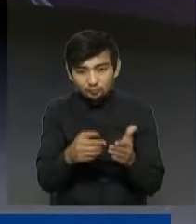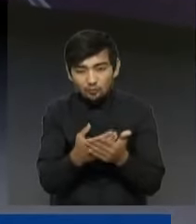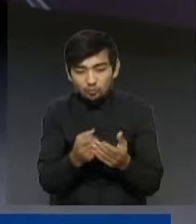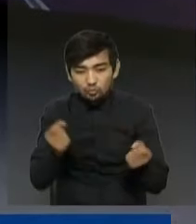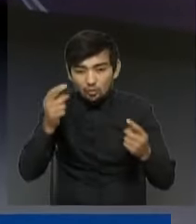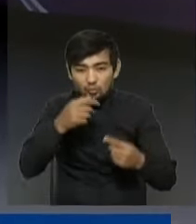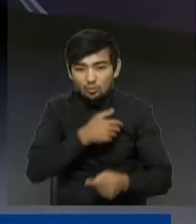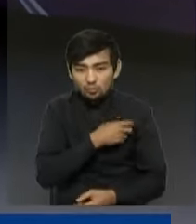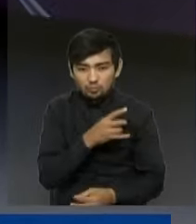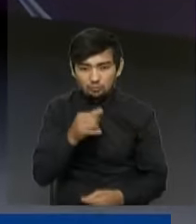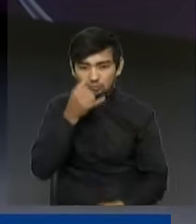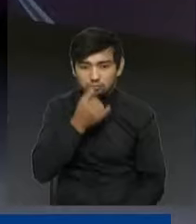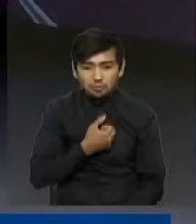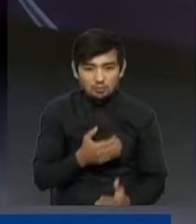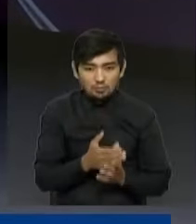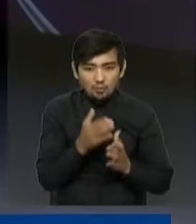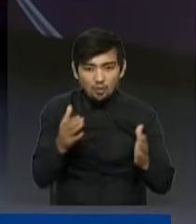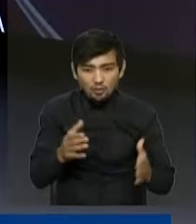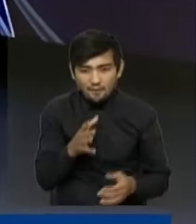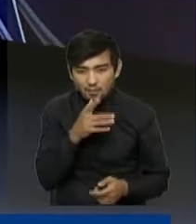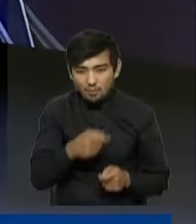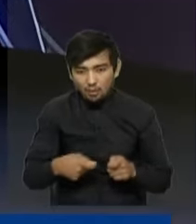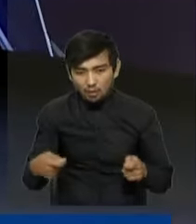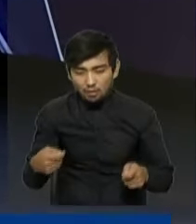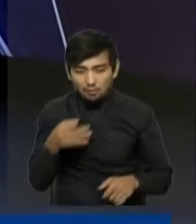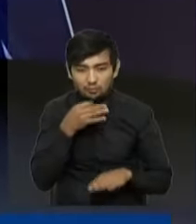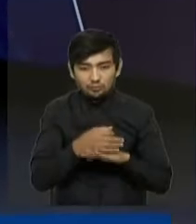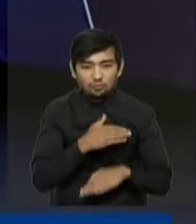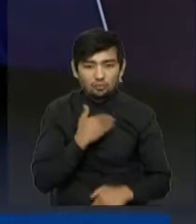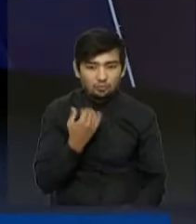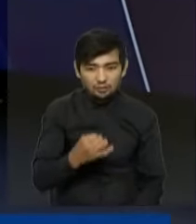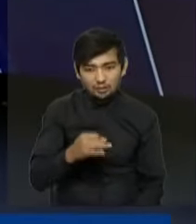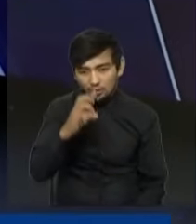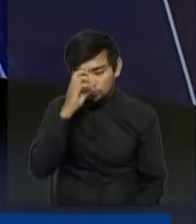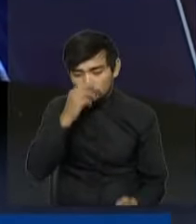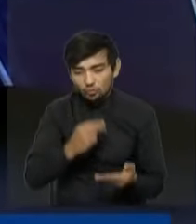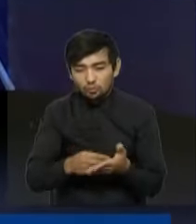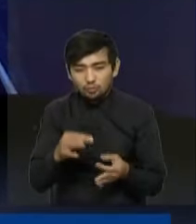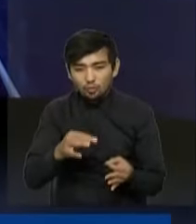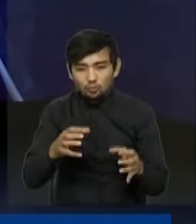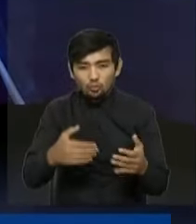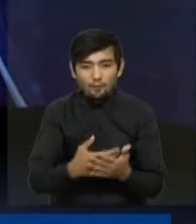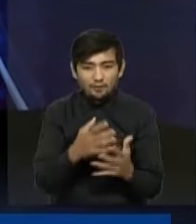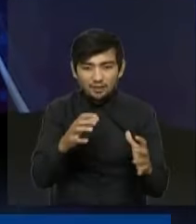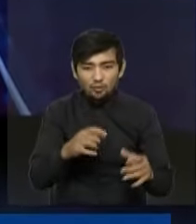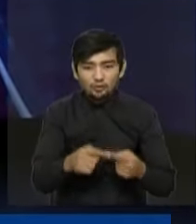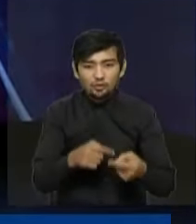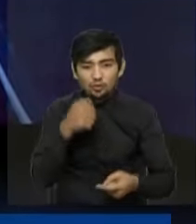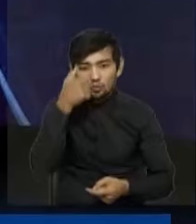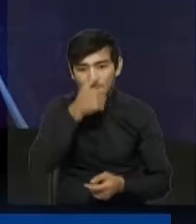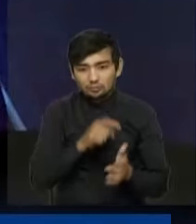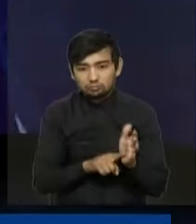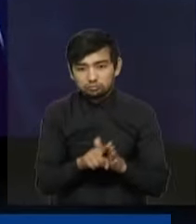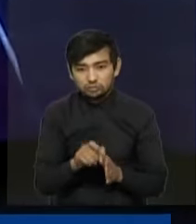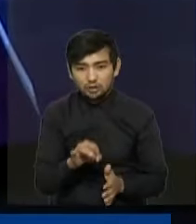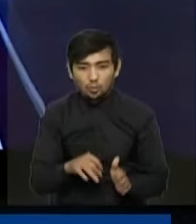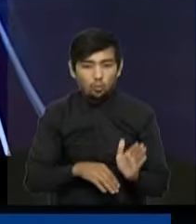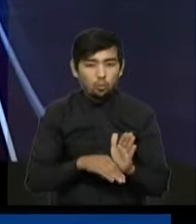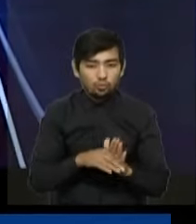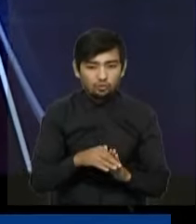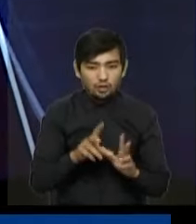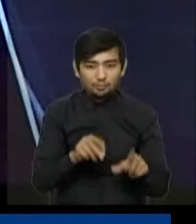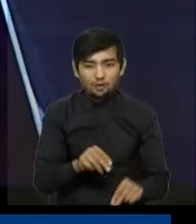и больших сроках ответа на запросы. Новый закон о госзакупках, который вступит в силу в следующем году, обещает улучшить